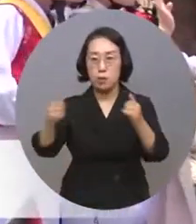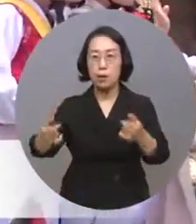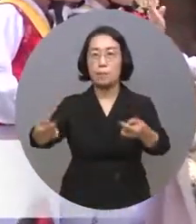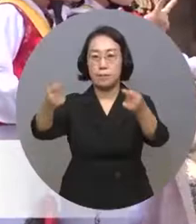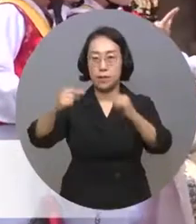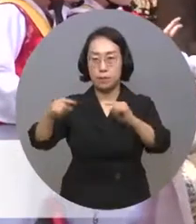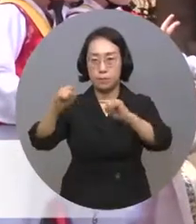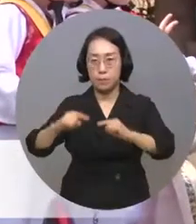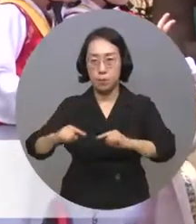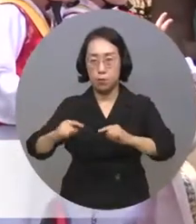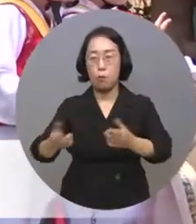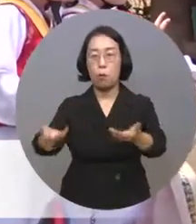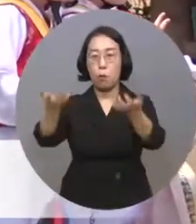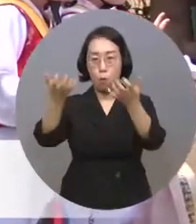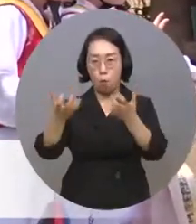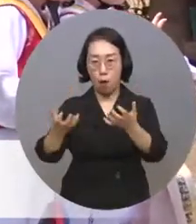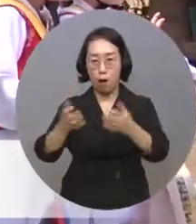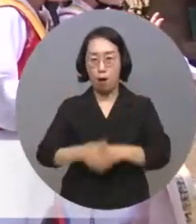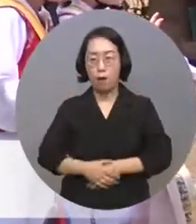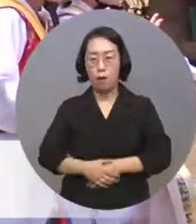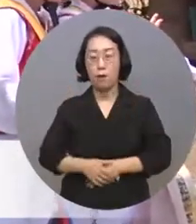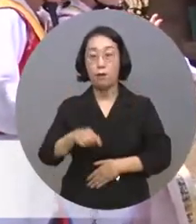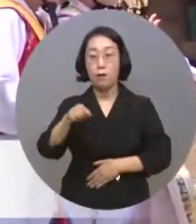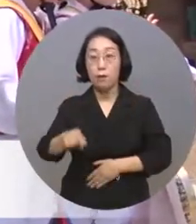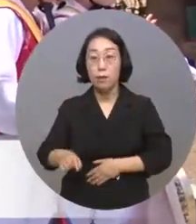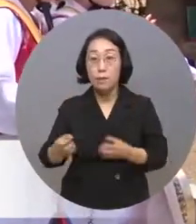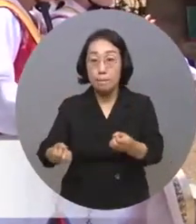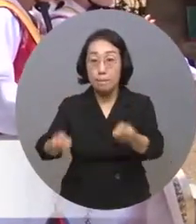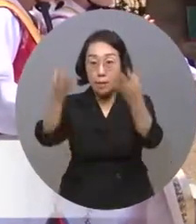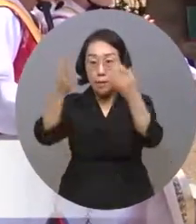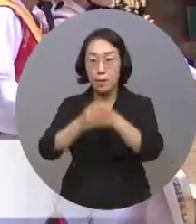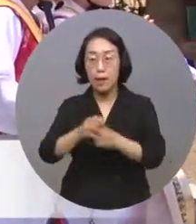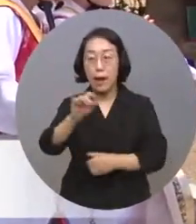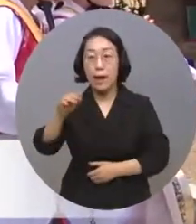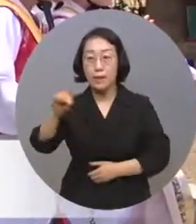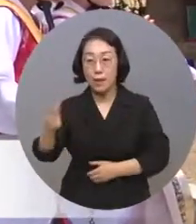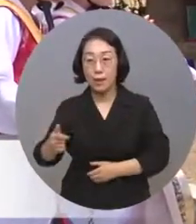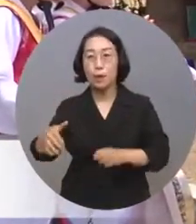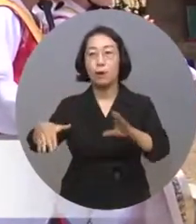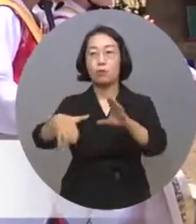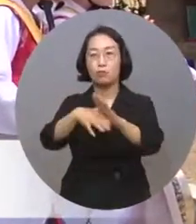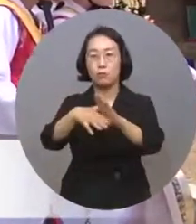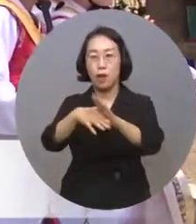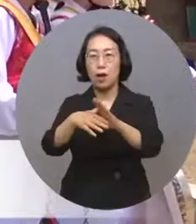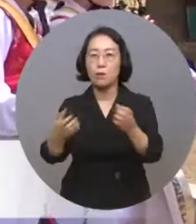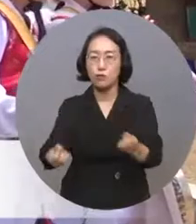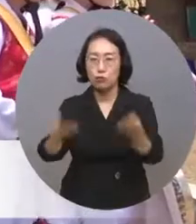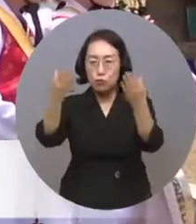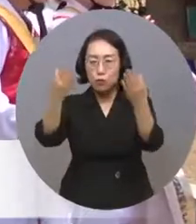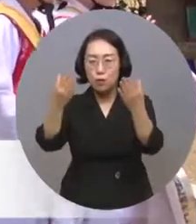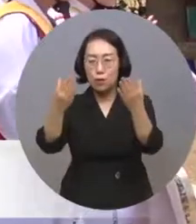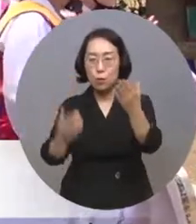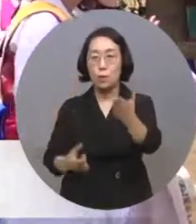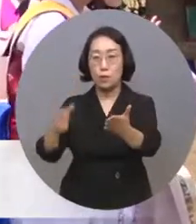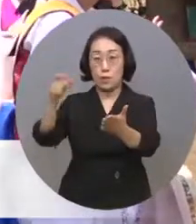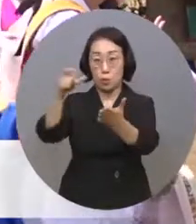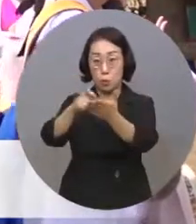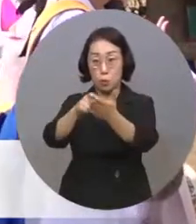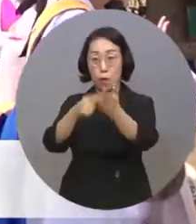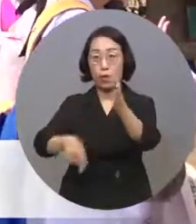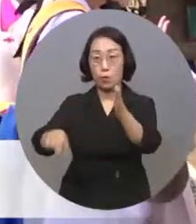합니다. 그래서 이 행사가 아산시의 문화재로 지금 등록하기 위해서 여러